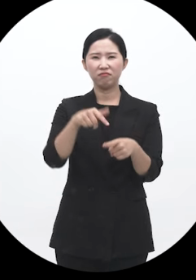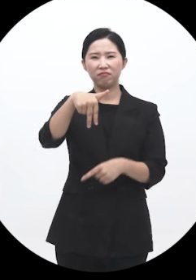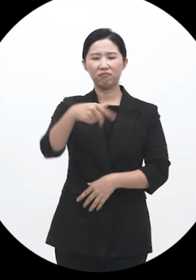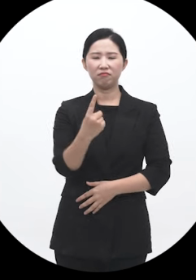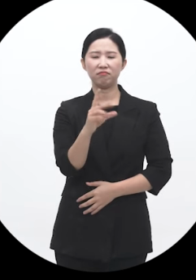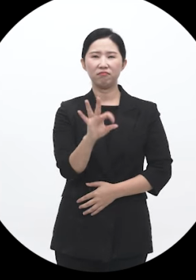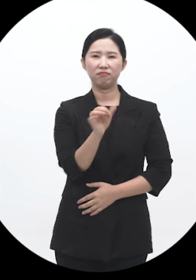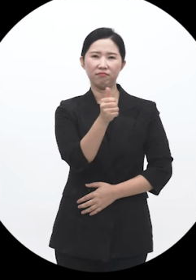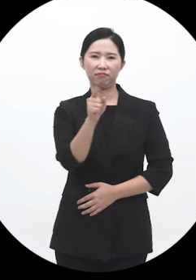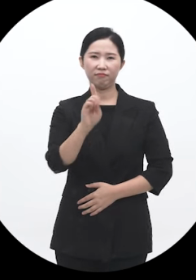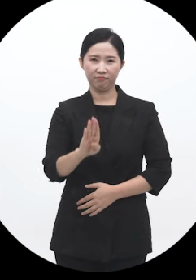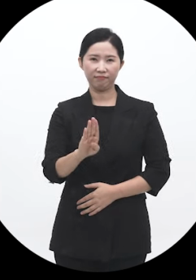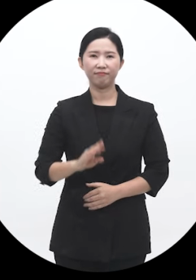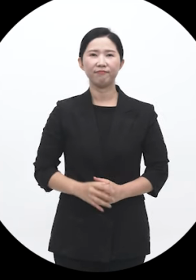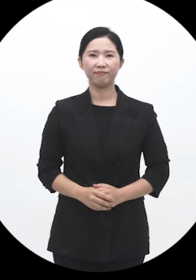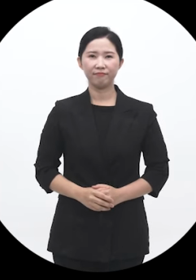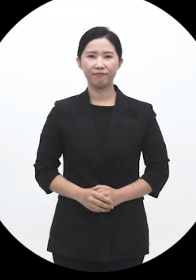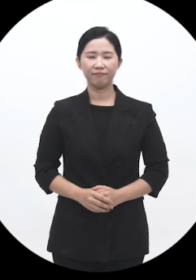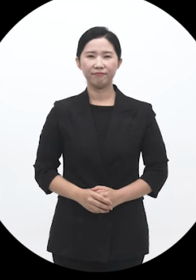평가합니다.